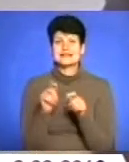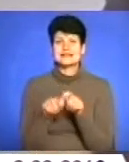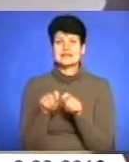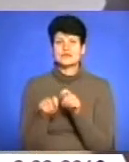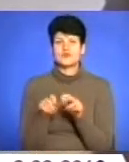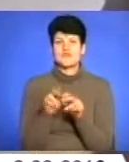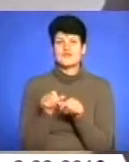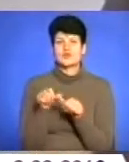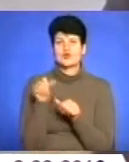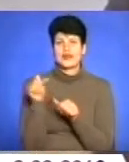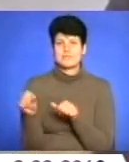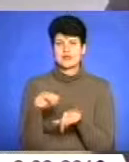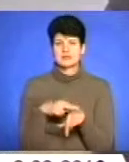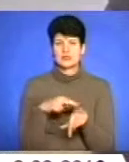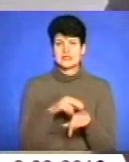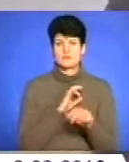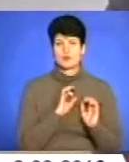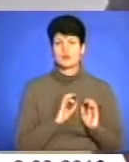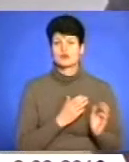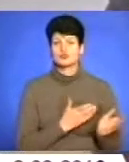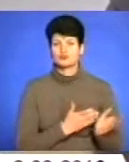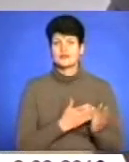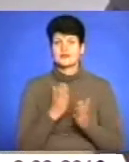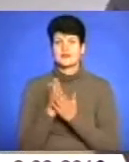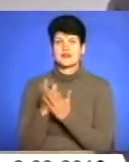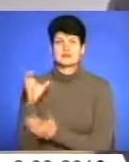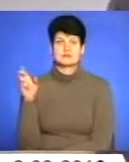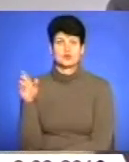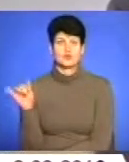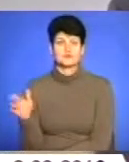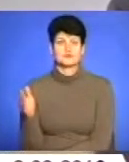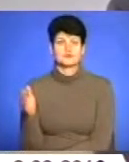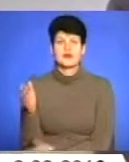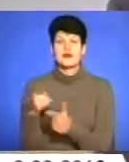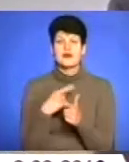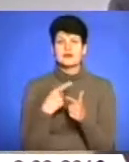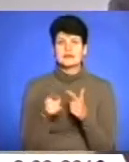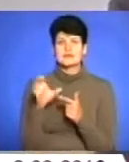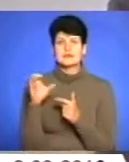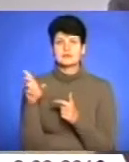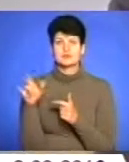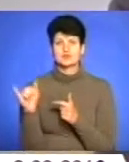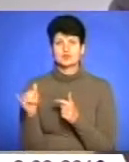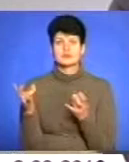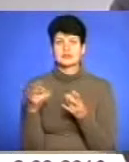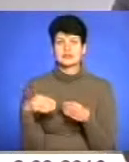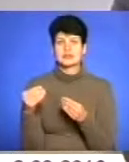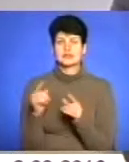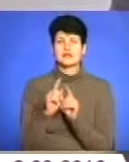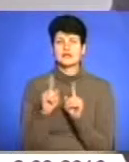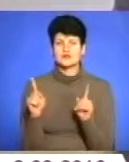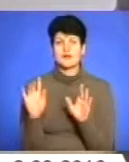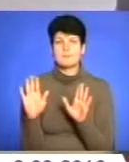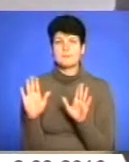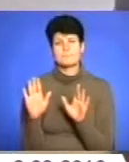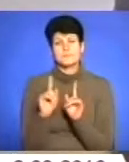відокремити від поліції і від прокуратури, і від Служби безпеки. Але Службі безпеки треба дати особливі певні